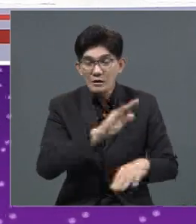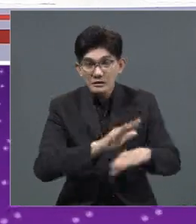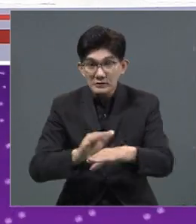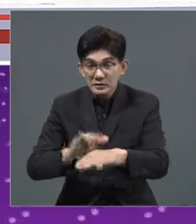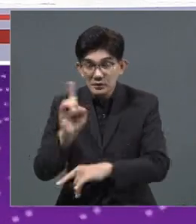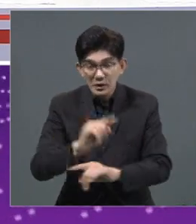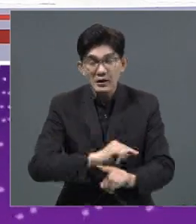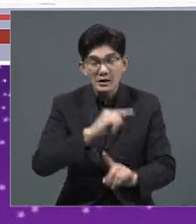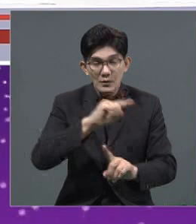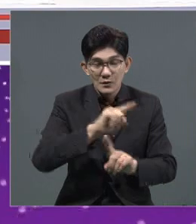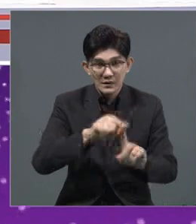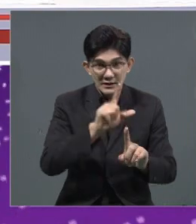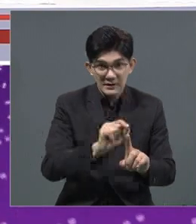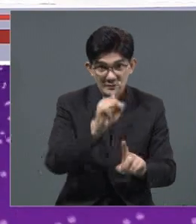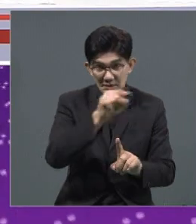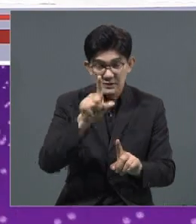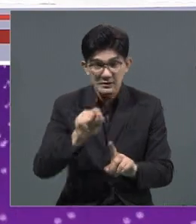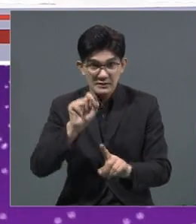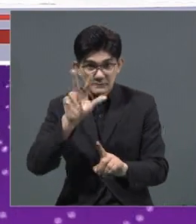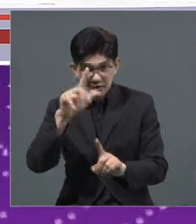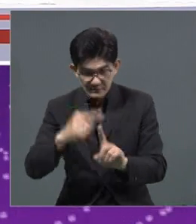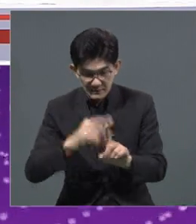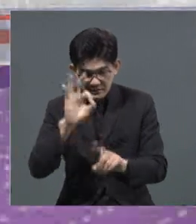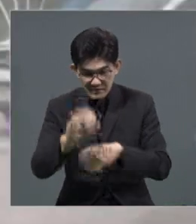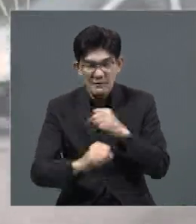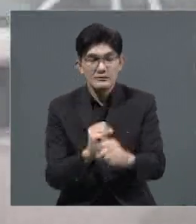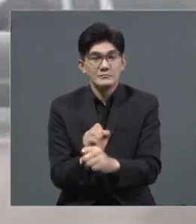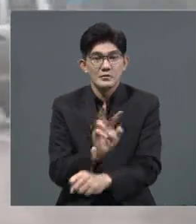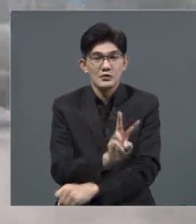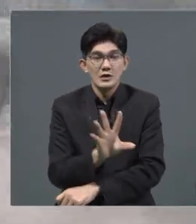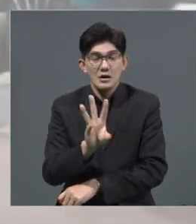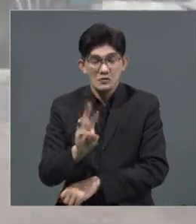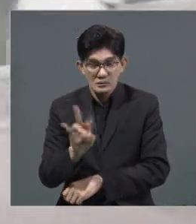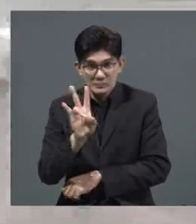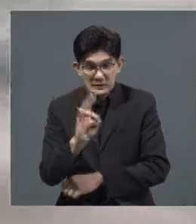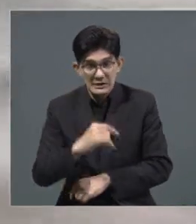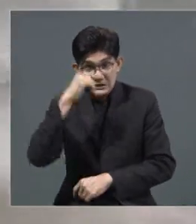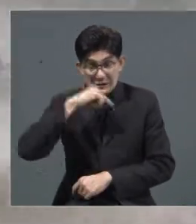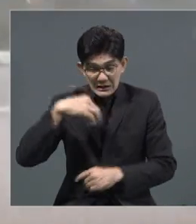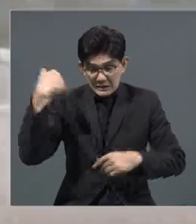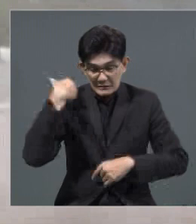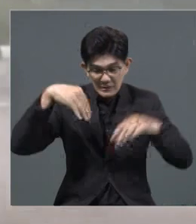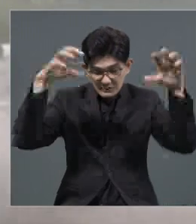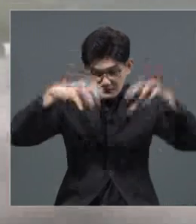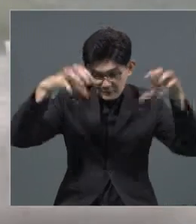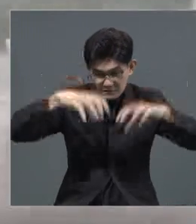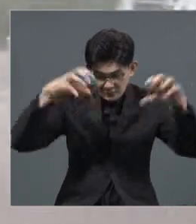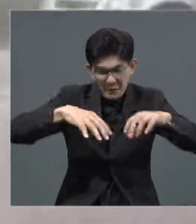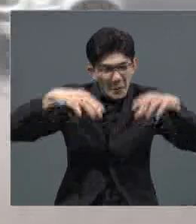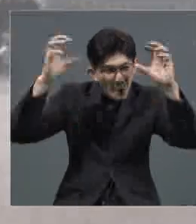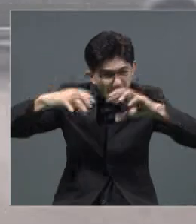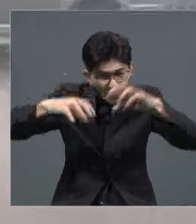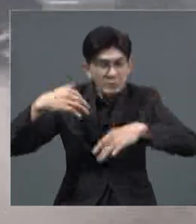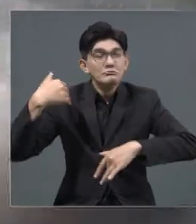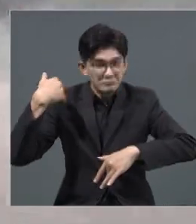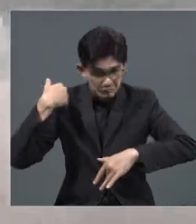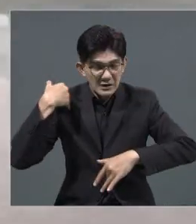ในช่วงวันที่21-23กันยายน2567ประเทศไทยเรายังมีฝนตกหนักถึงหนักมากนะฮะไม่